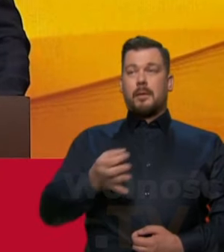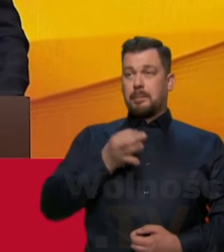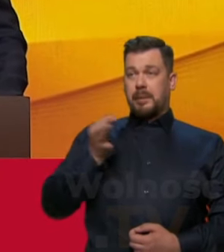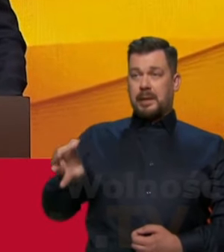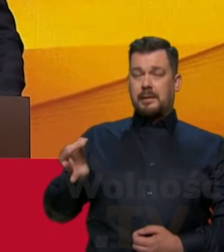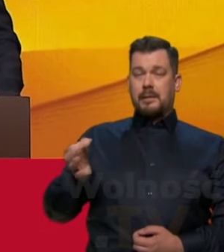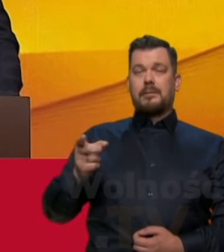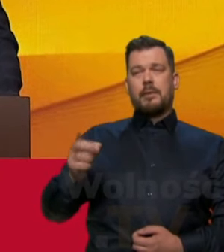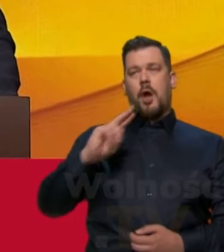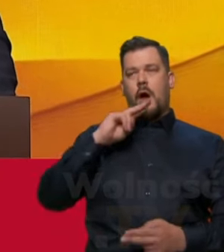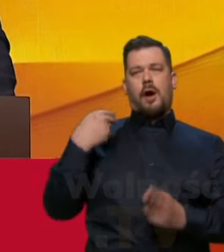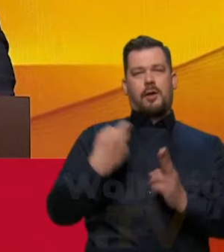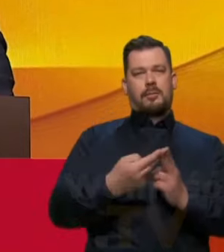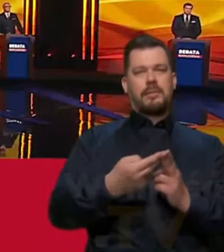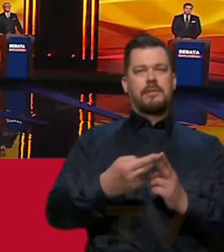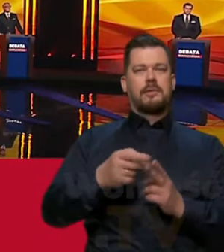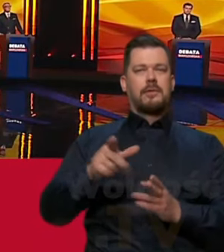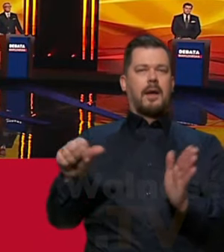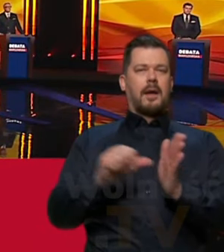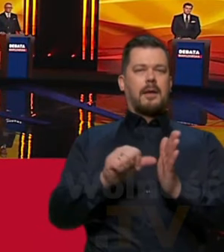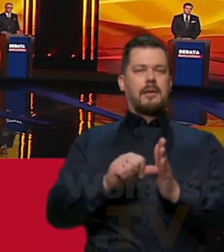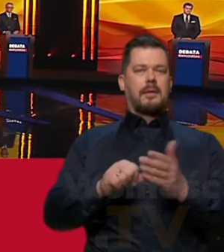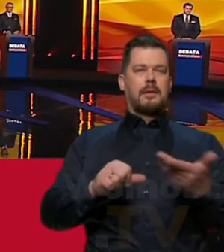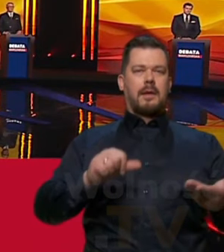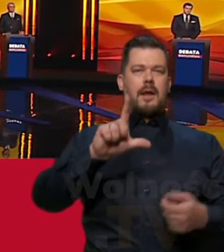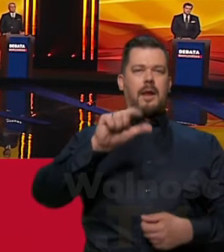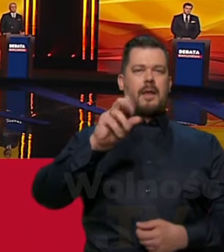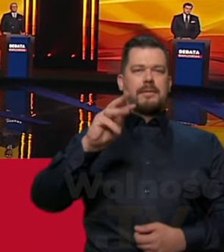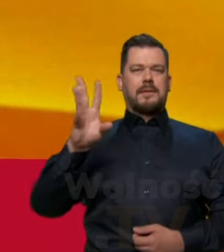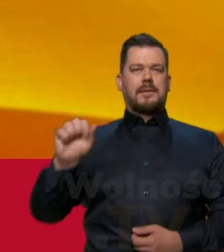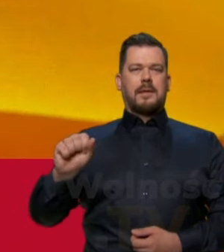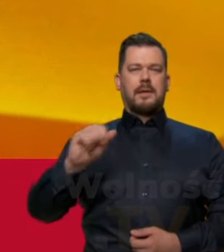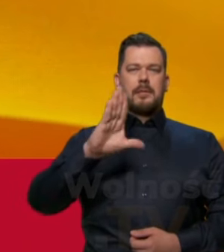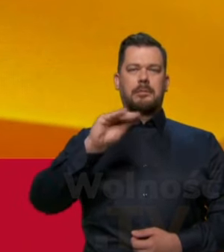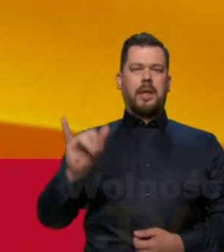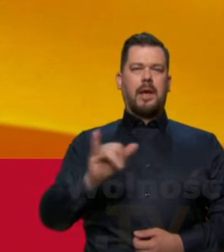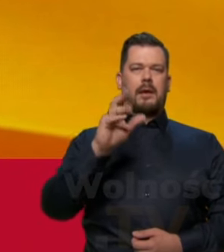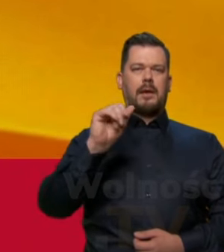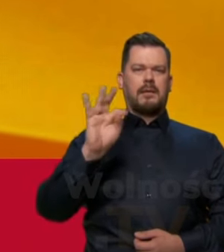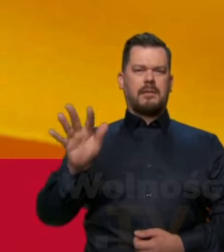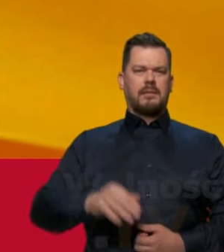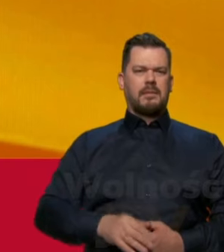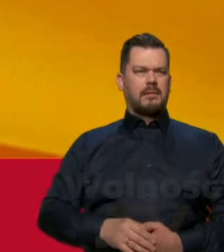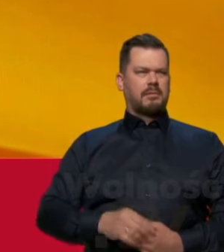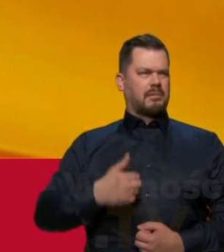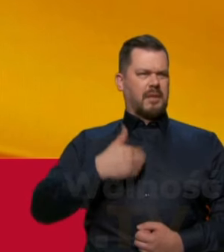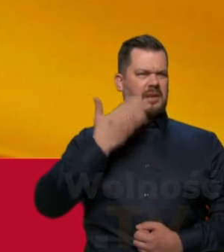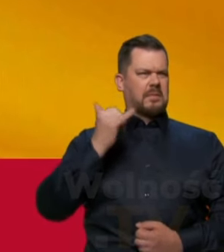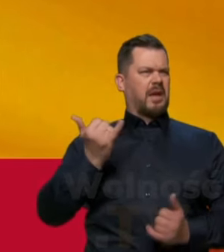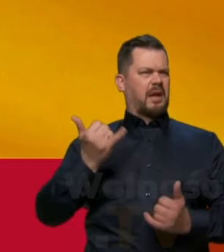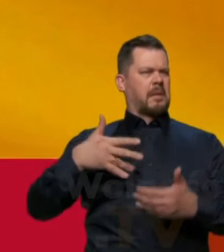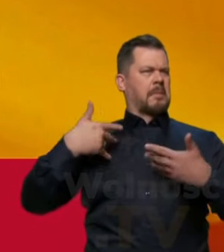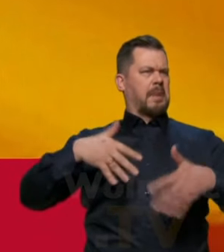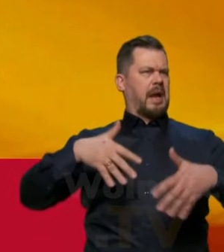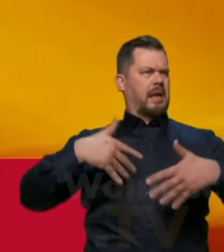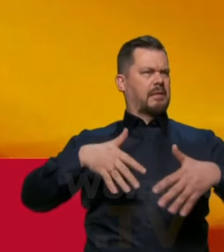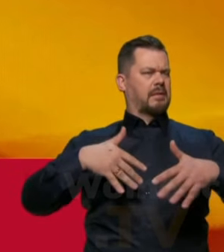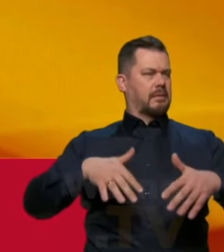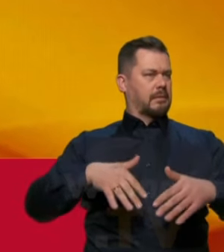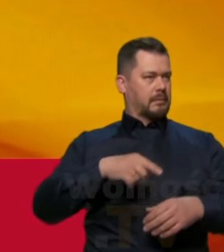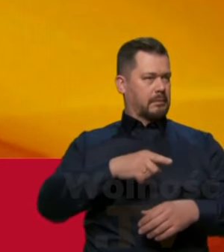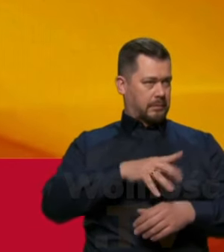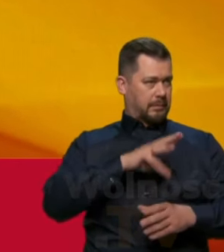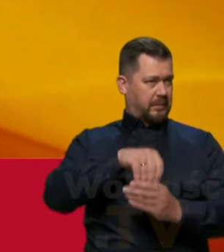pytanie oczywiście odpowie kandydatka Lewicy Magdalena Biejat. Nie wiem, na jakie parady równości chodzi pan.